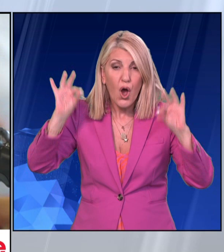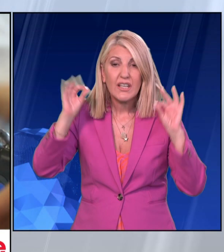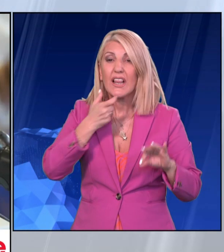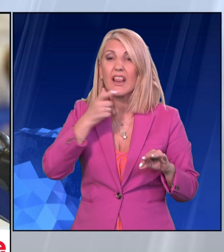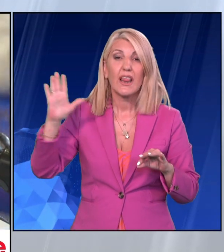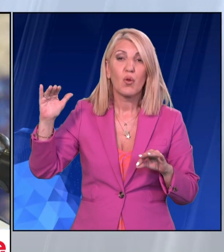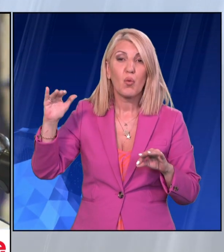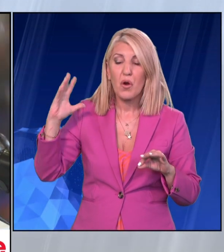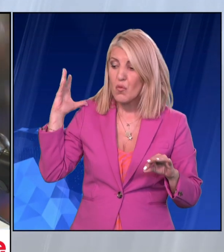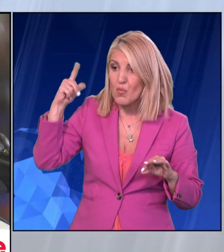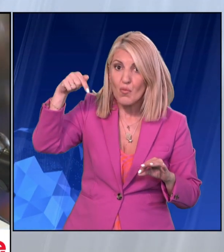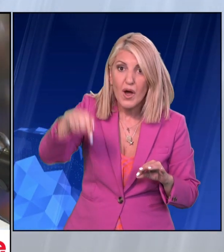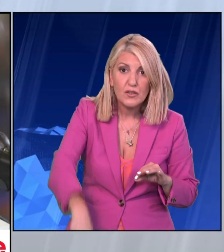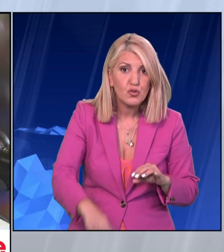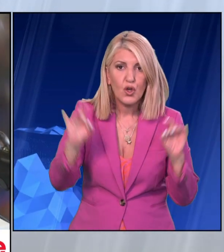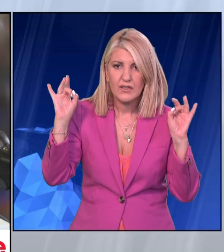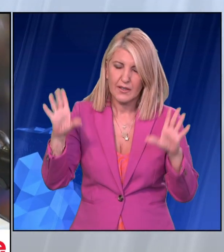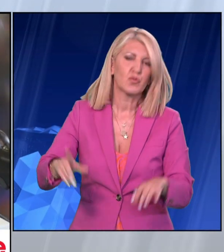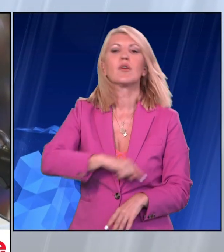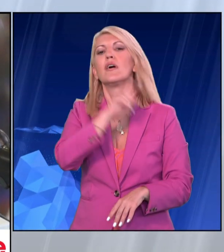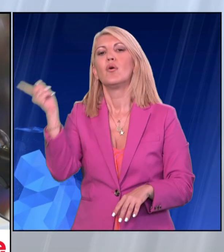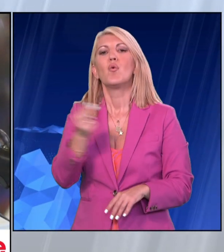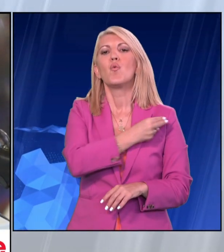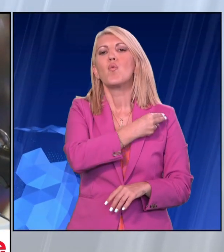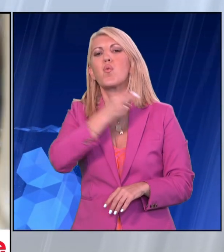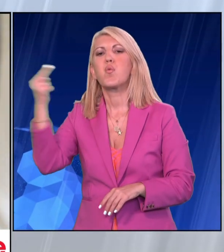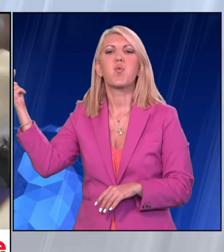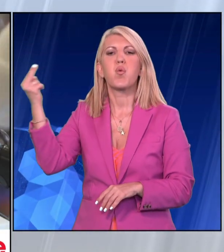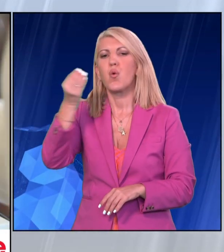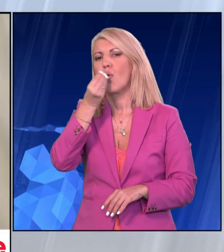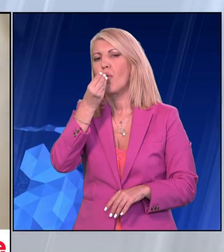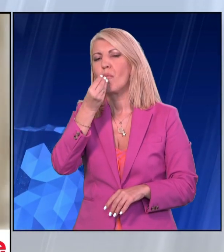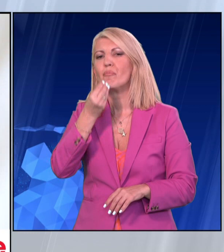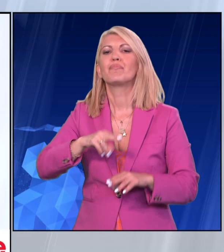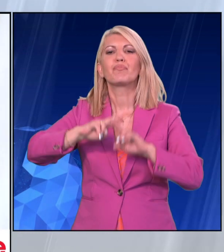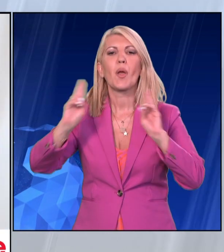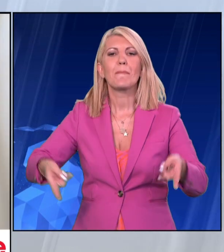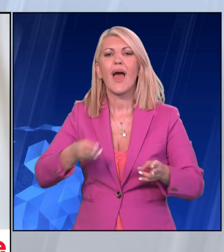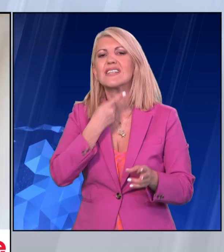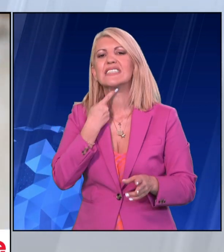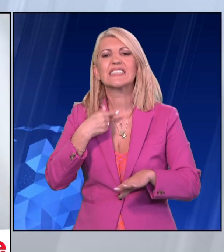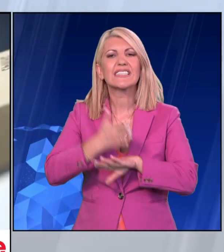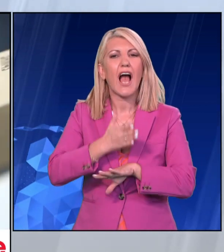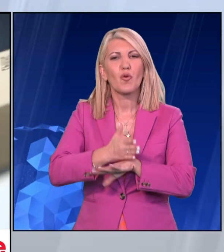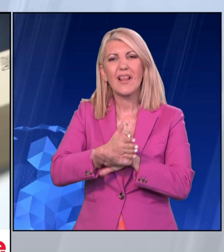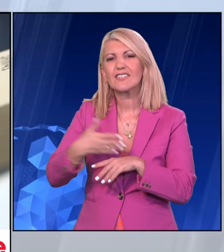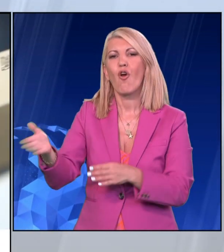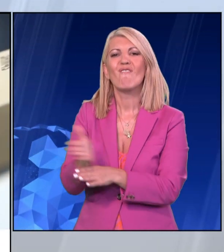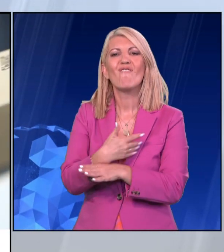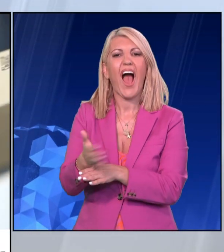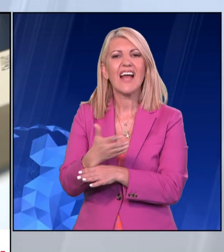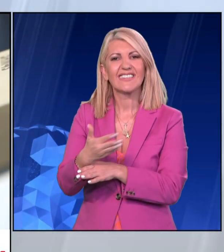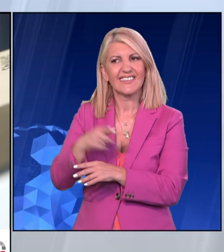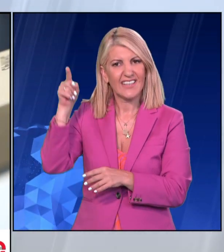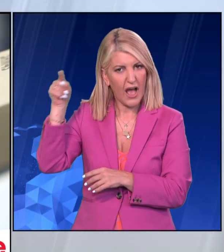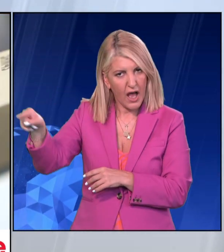άλλη, γνωστό αρτοποιείο ζαχαροπλαστείο στη Βάρκιζα, το οποίο βρέθηκε να μην έχει διαβιβάσει 573 αποδείξεις στο πληροφοριακό